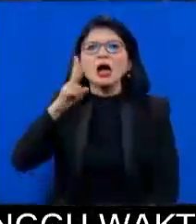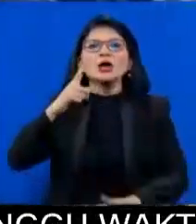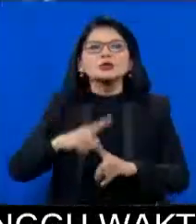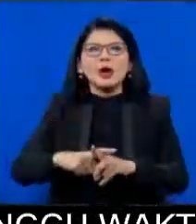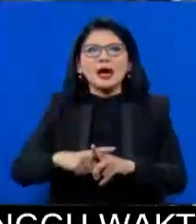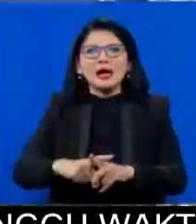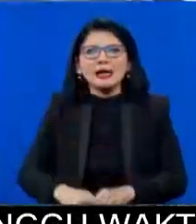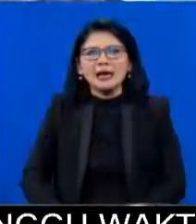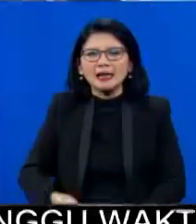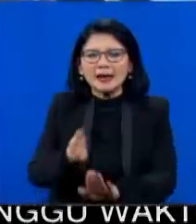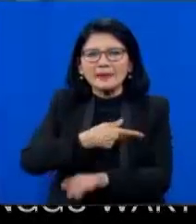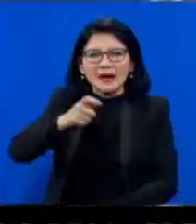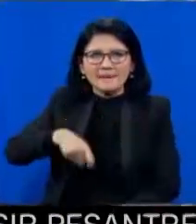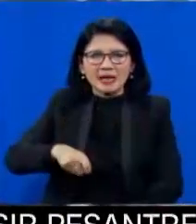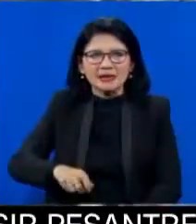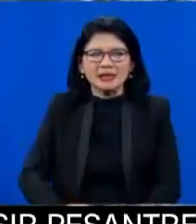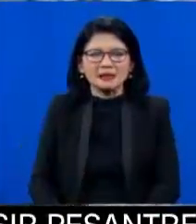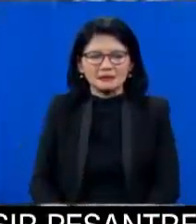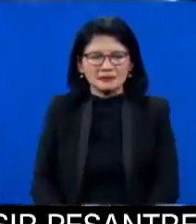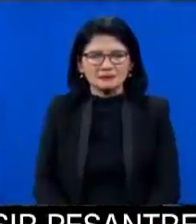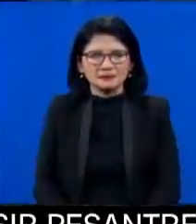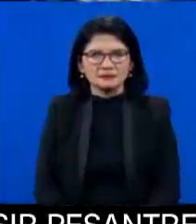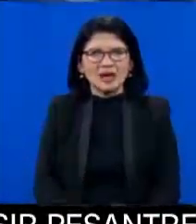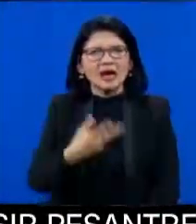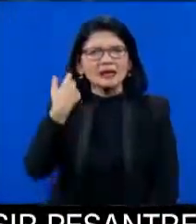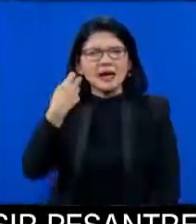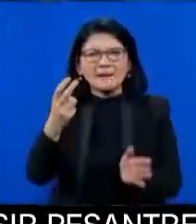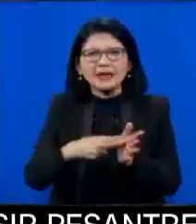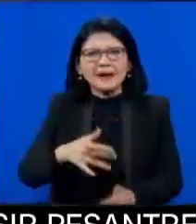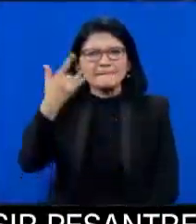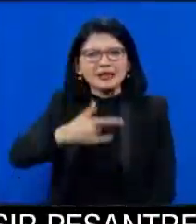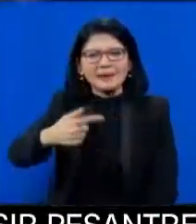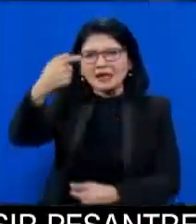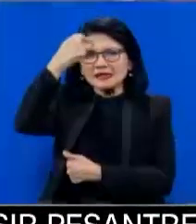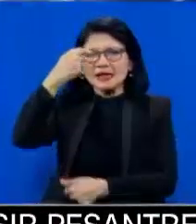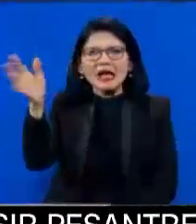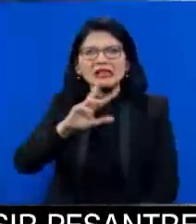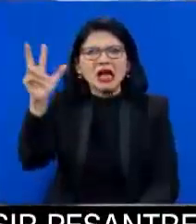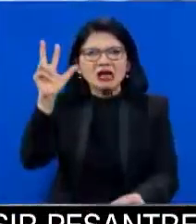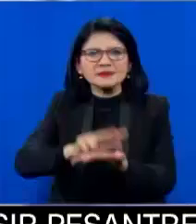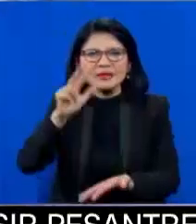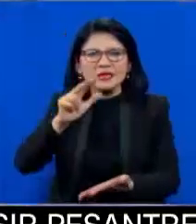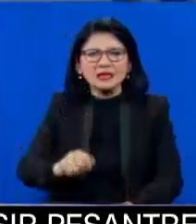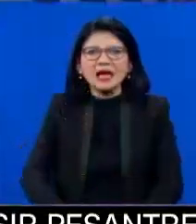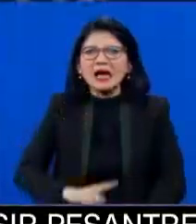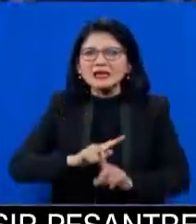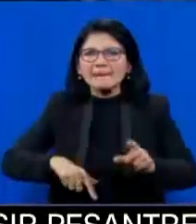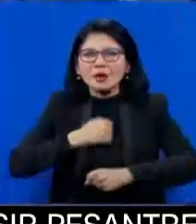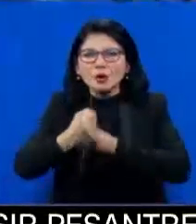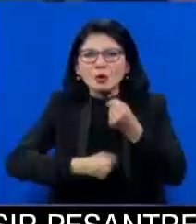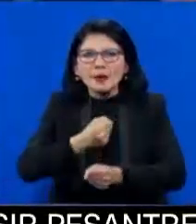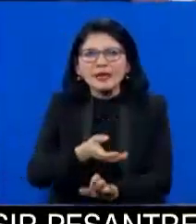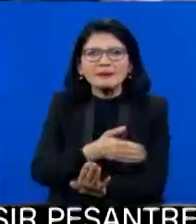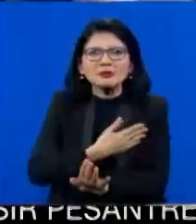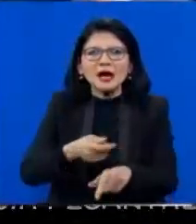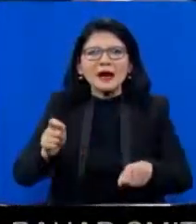pra-peradilan ke Pengadilan Negeri Surabaya dan Jombang. Ia menilai penetapannya sebagai tersangka tidak sah, namun upaya pra-peradilan tersebut